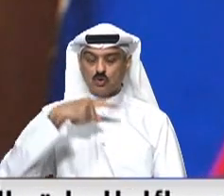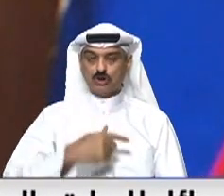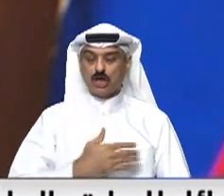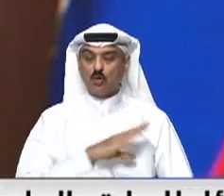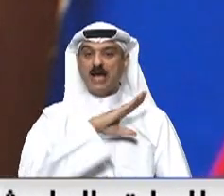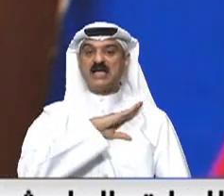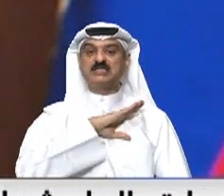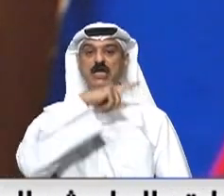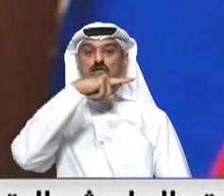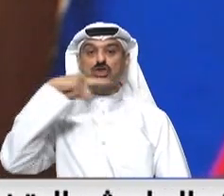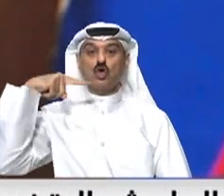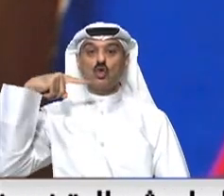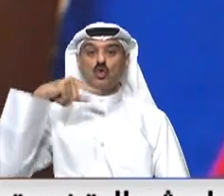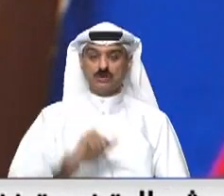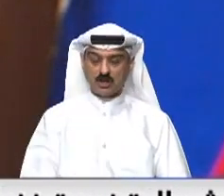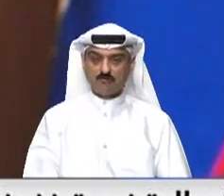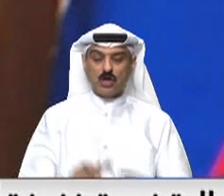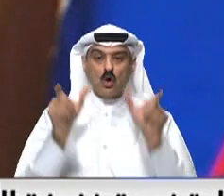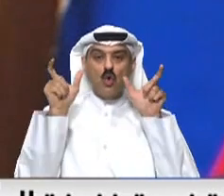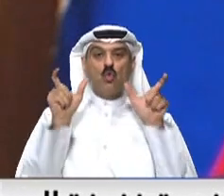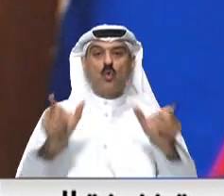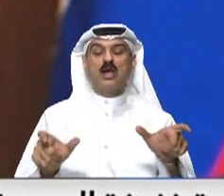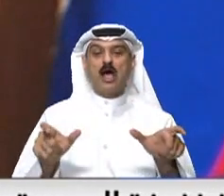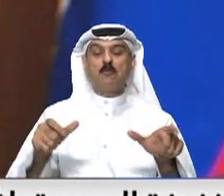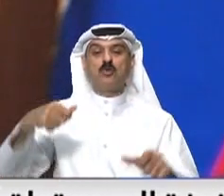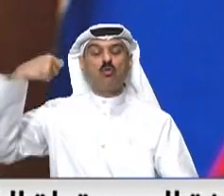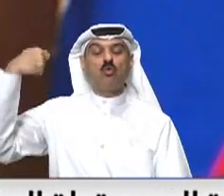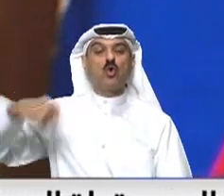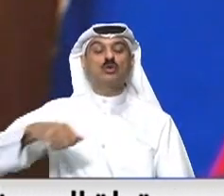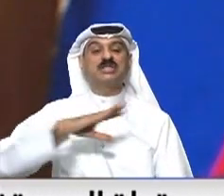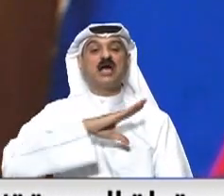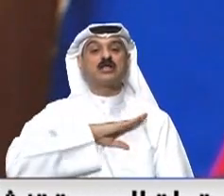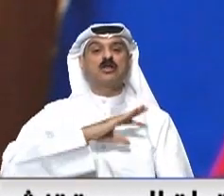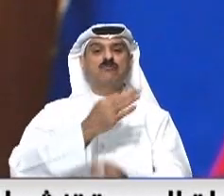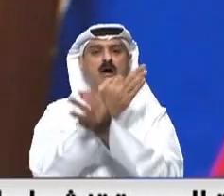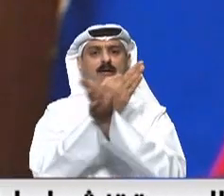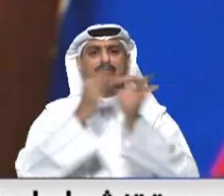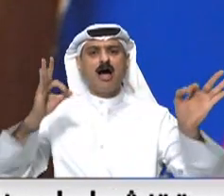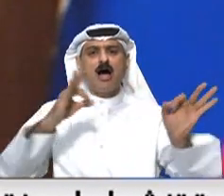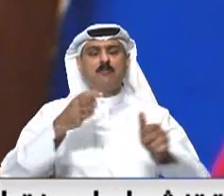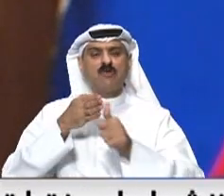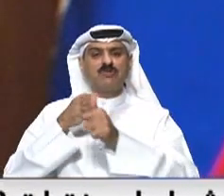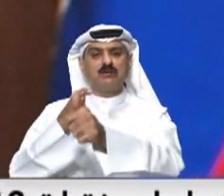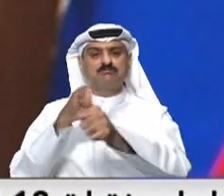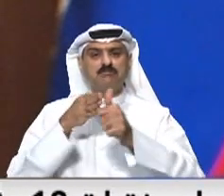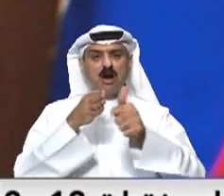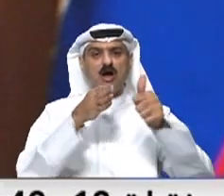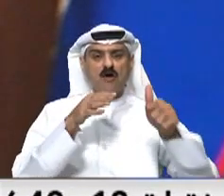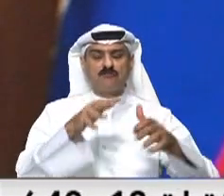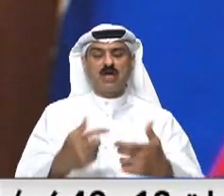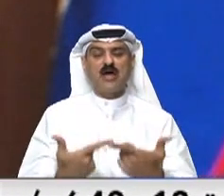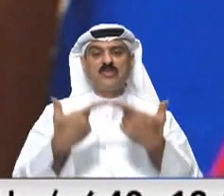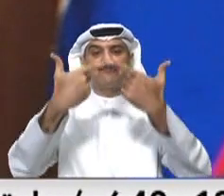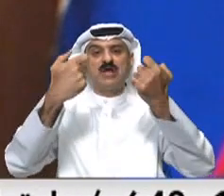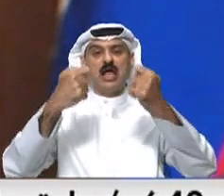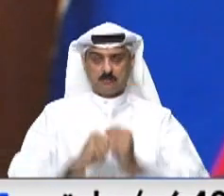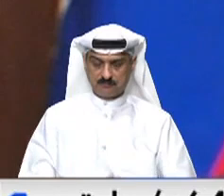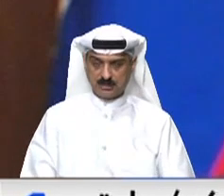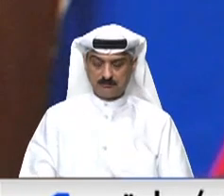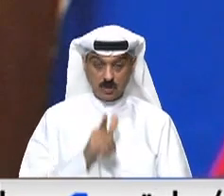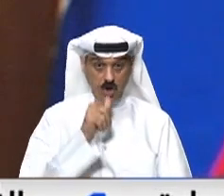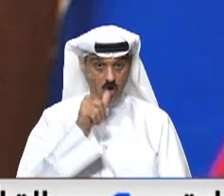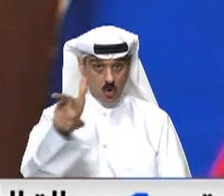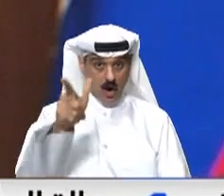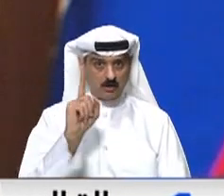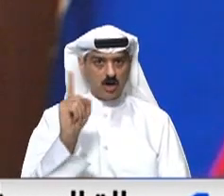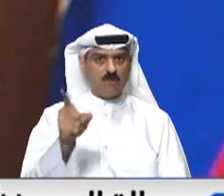المسلحة والأجهزة الأمنية والمقاتلين والقادة الذين يخوضون المعارك، وأتوجه لمن